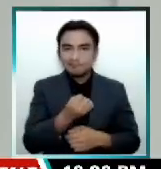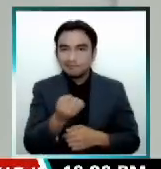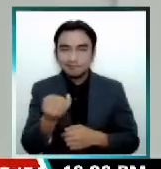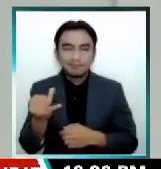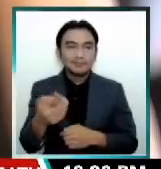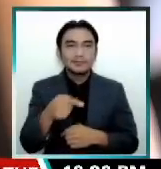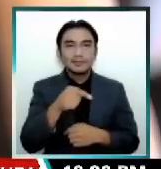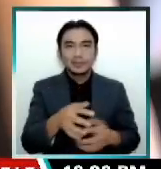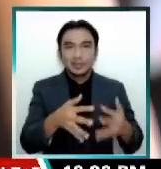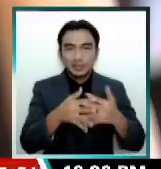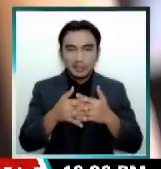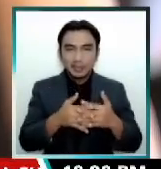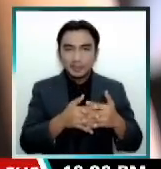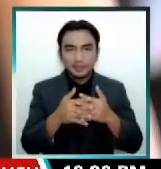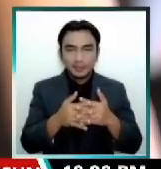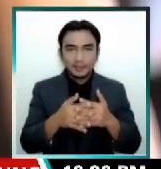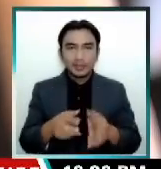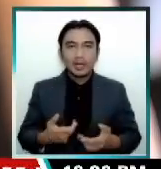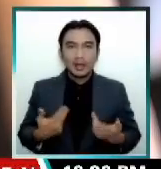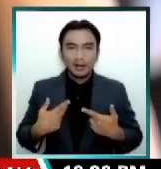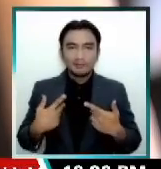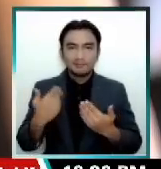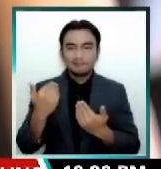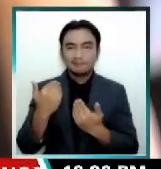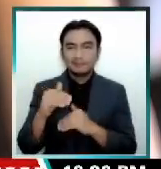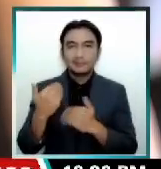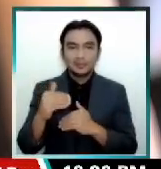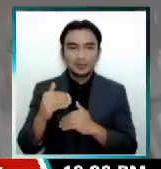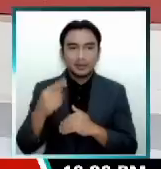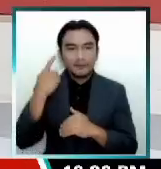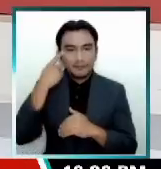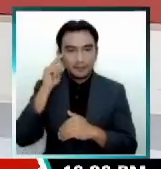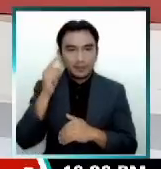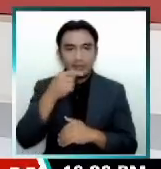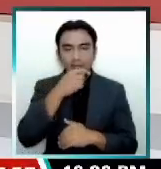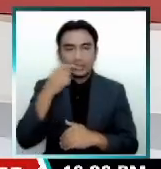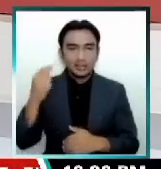ang price cap na ipinataw sa Russian crude.